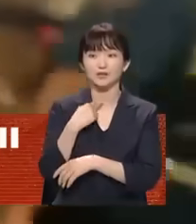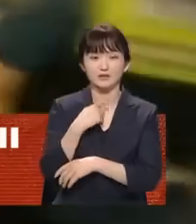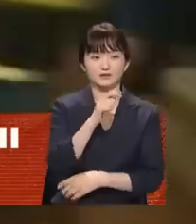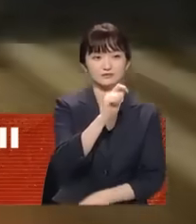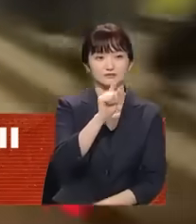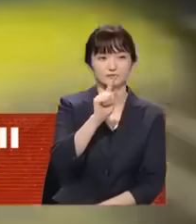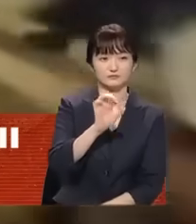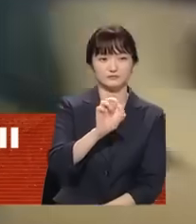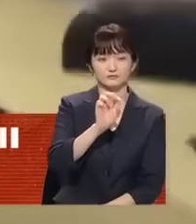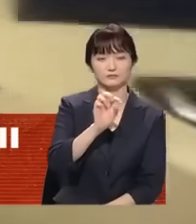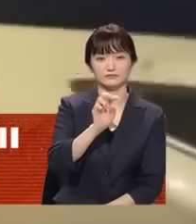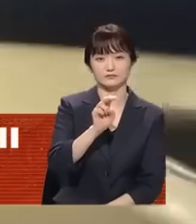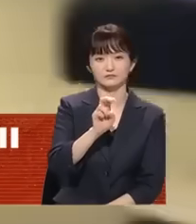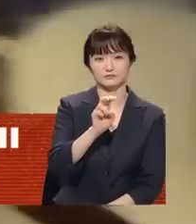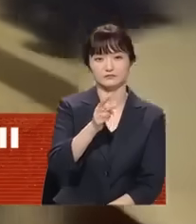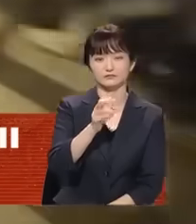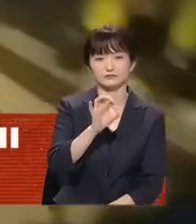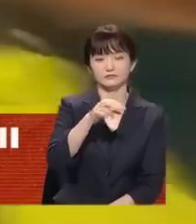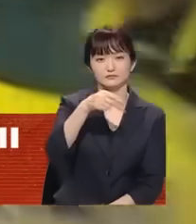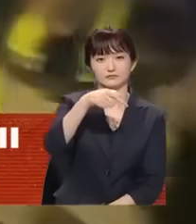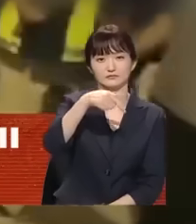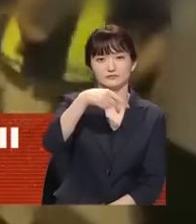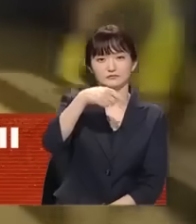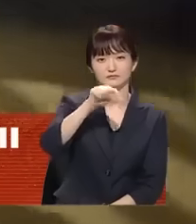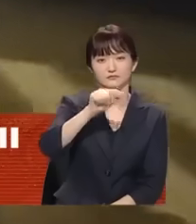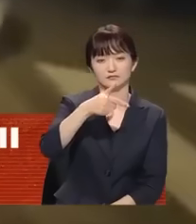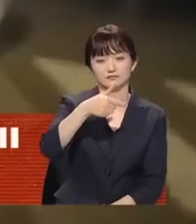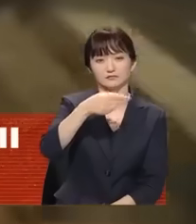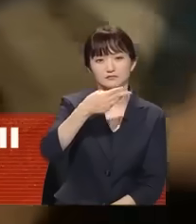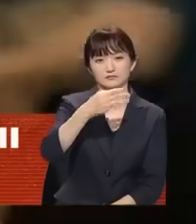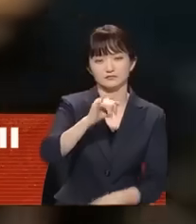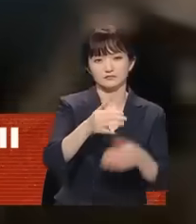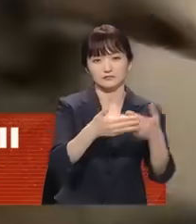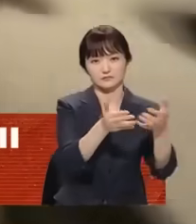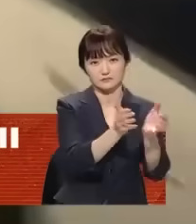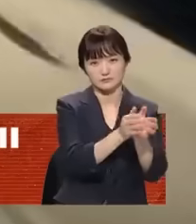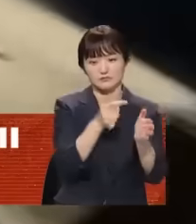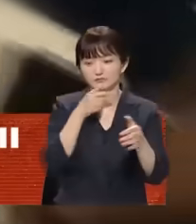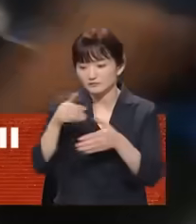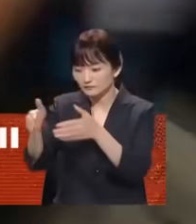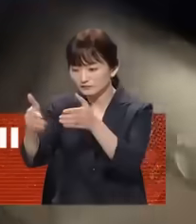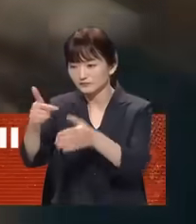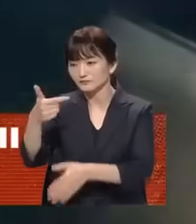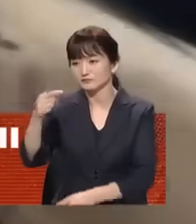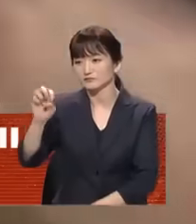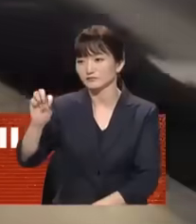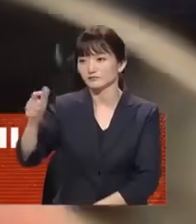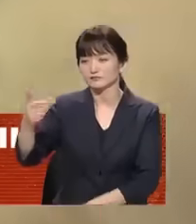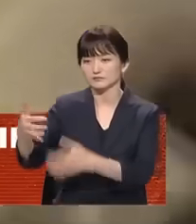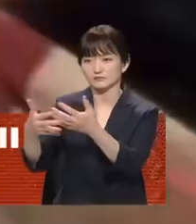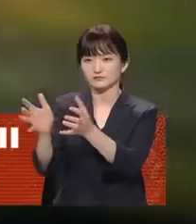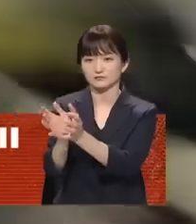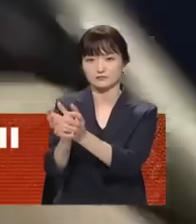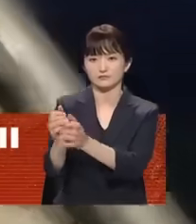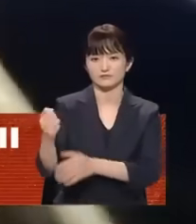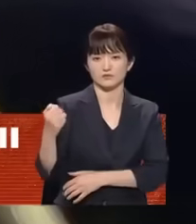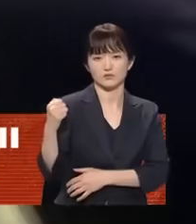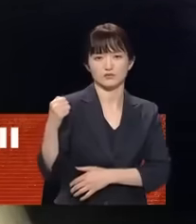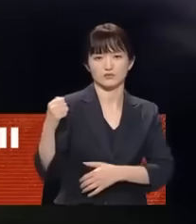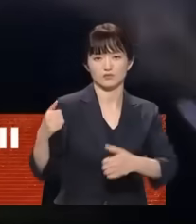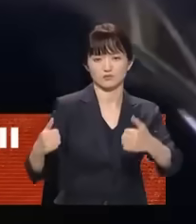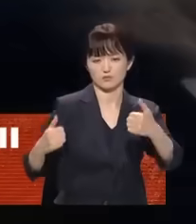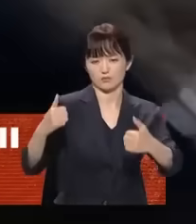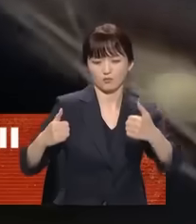광명사거리파 하고 수원 경기남부에 어떻게 쌍벽을 이루는 그런 조직이었다고 하더라고요